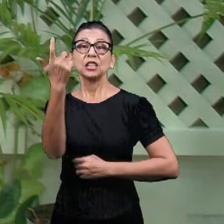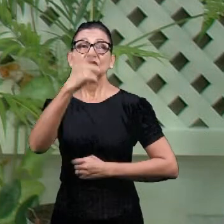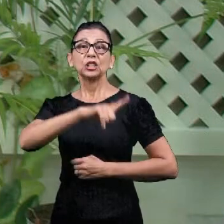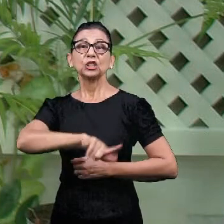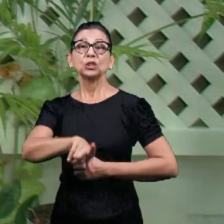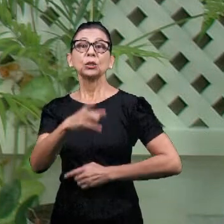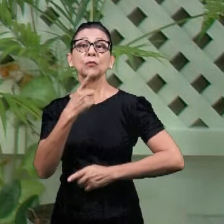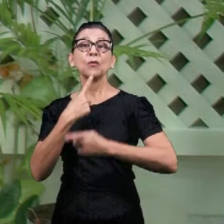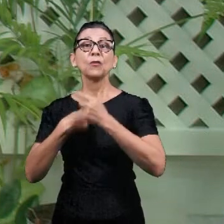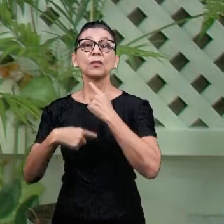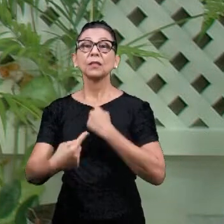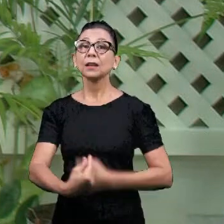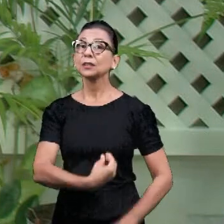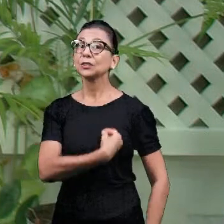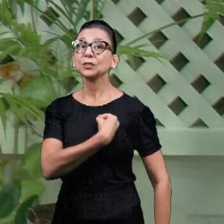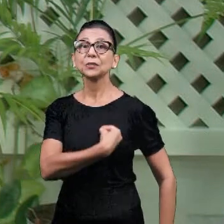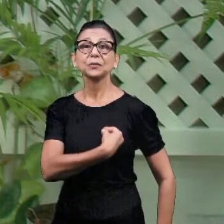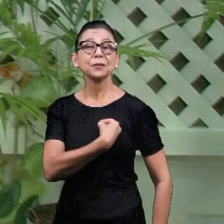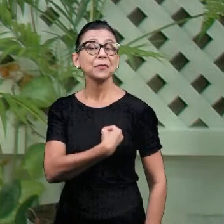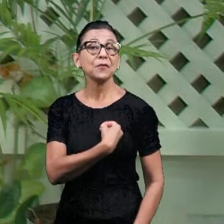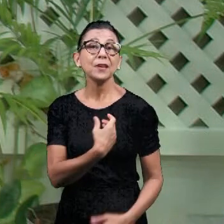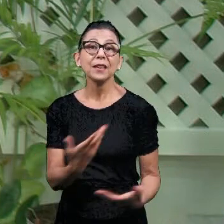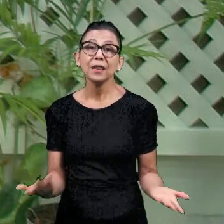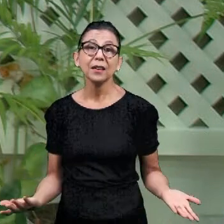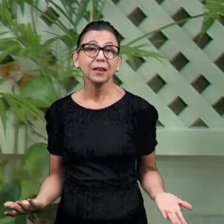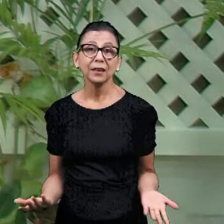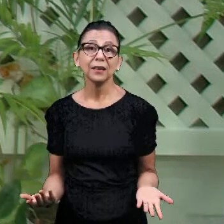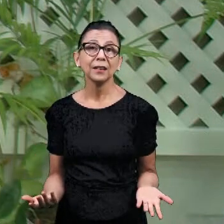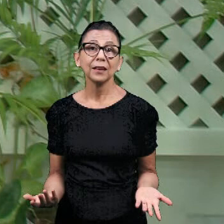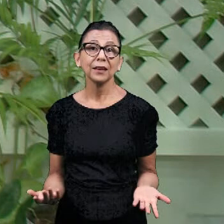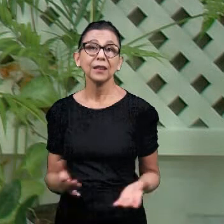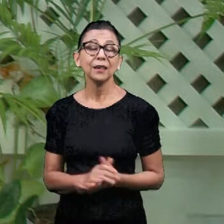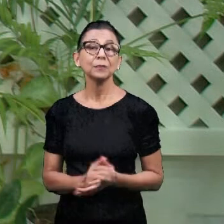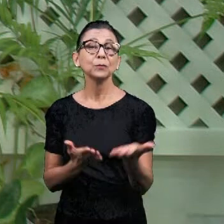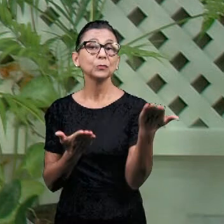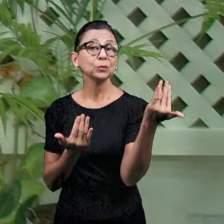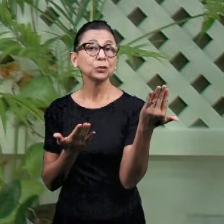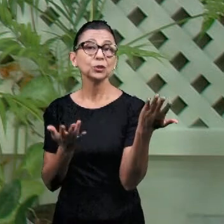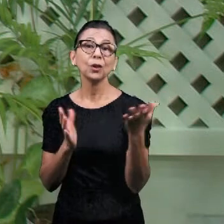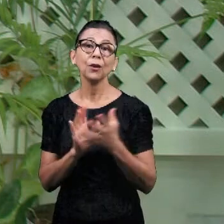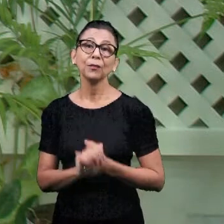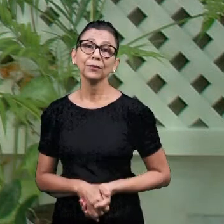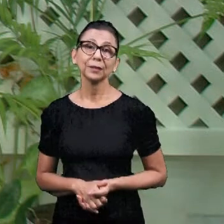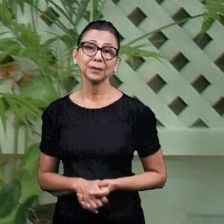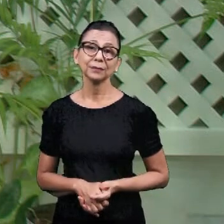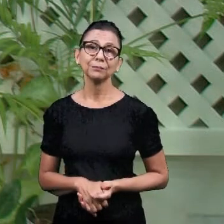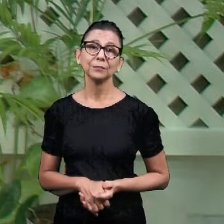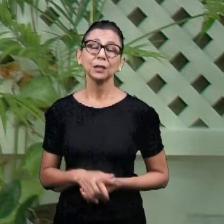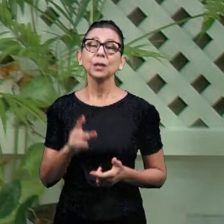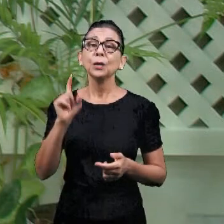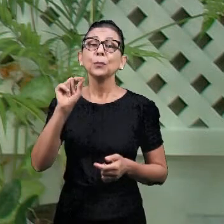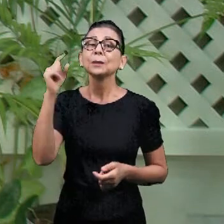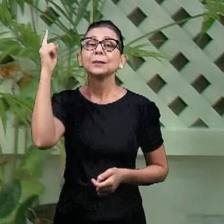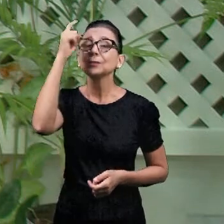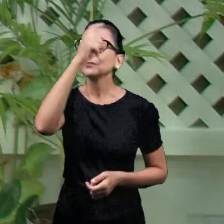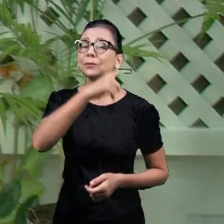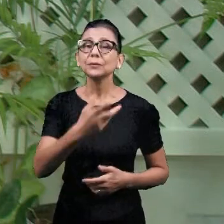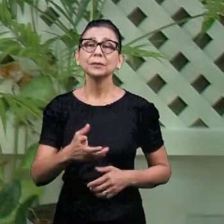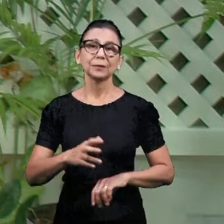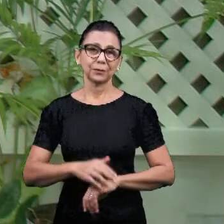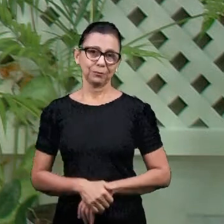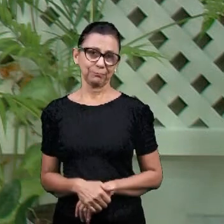donnent un sens à ma vie. C'est un jeune homme. Les BD donnent un sens à ma vie. Quelle est la difficulté que vous avez? L'autre